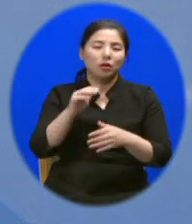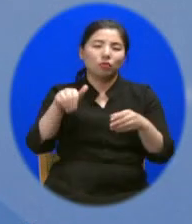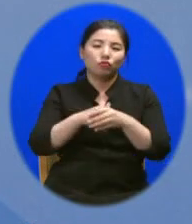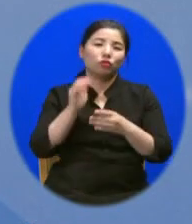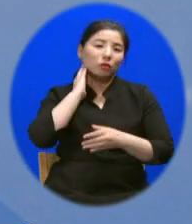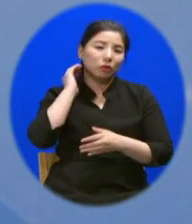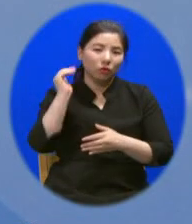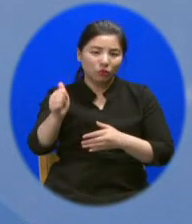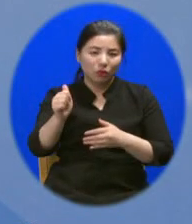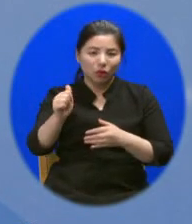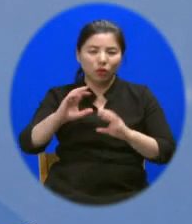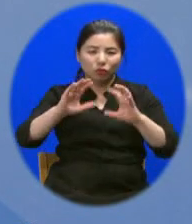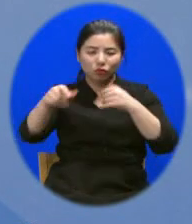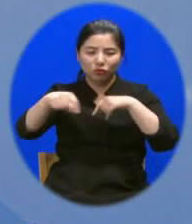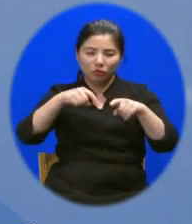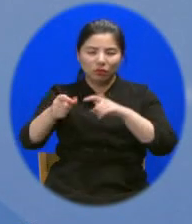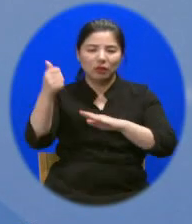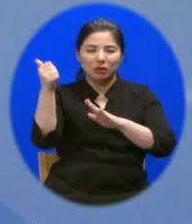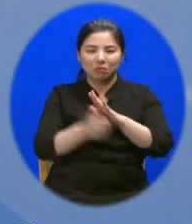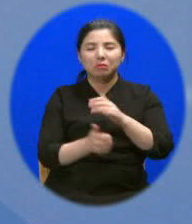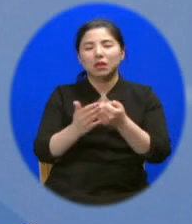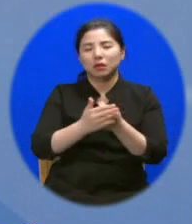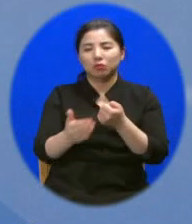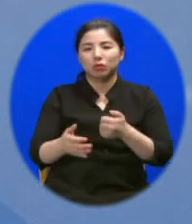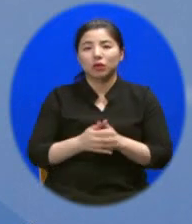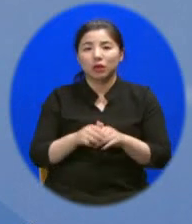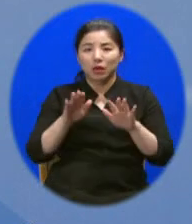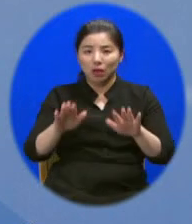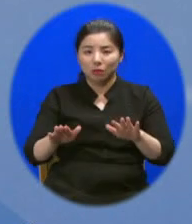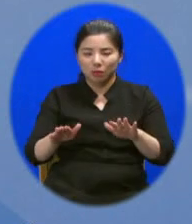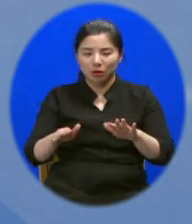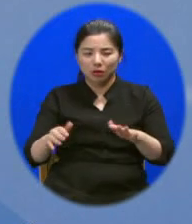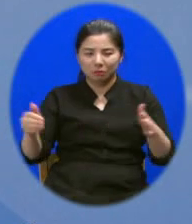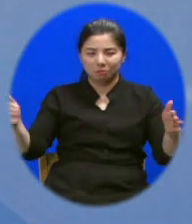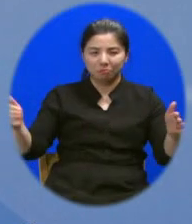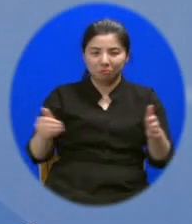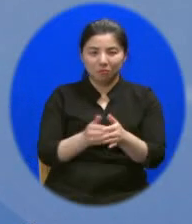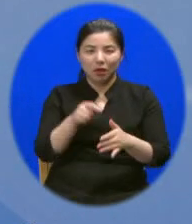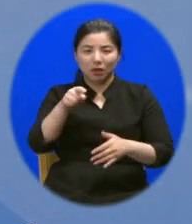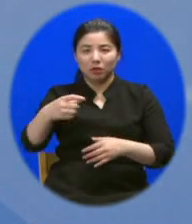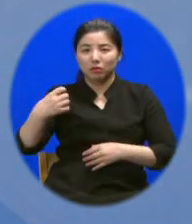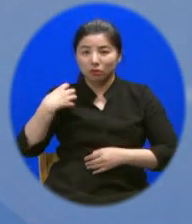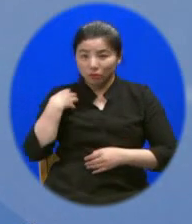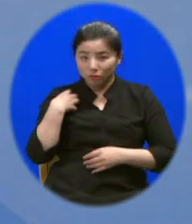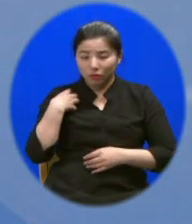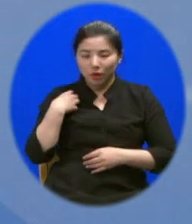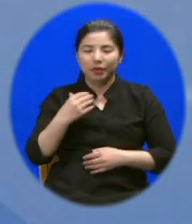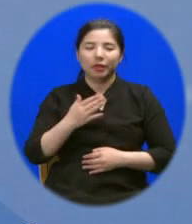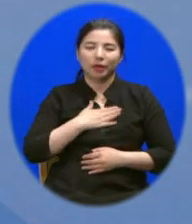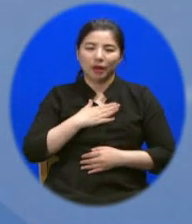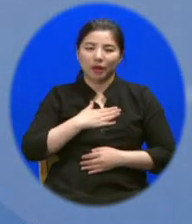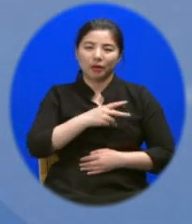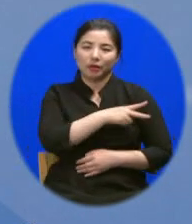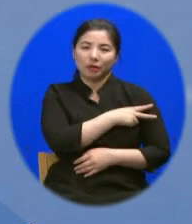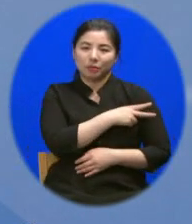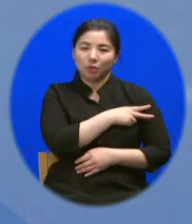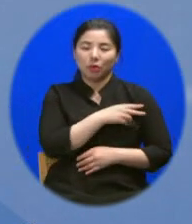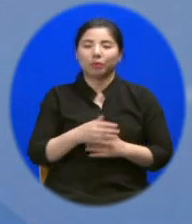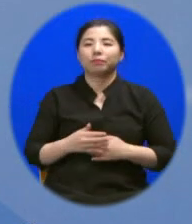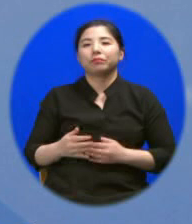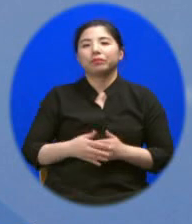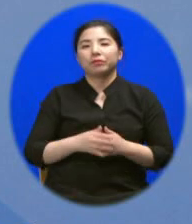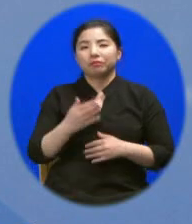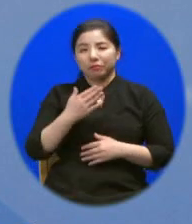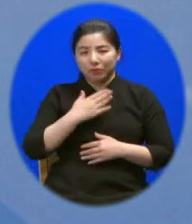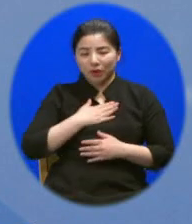정부의 국정운영 의 실패 때문입니다 이번에 끝장내는 그와 같은 역할을 기호 1 2번 정